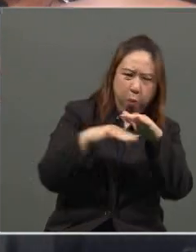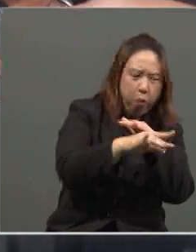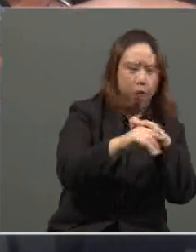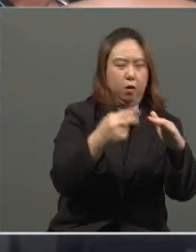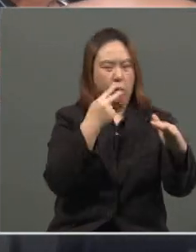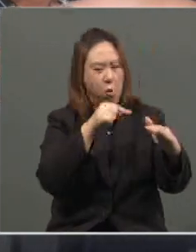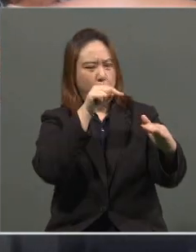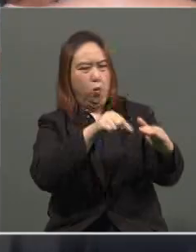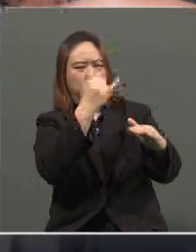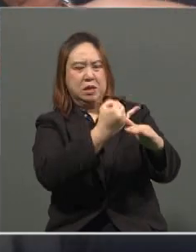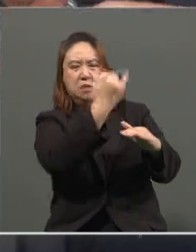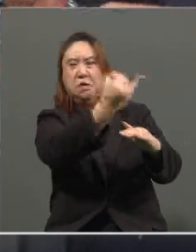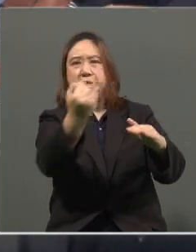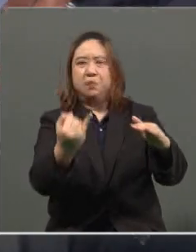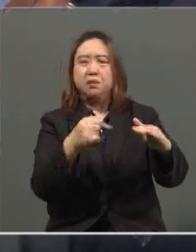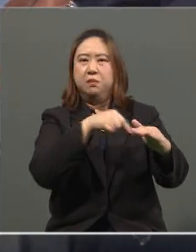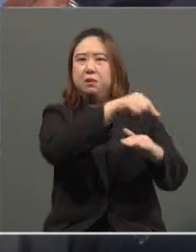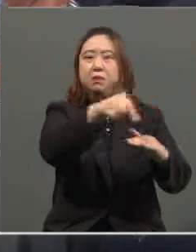ไรต่างซึ่งก็จะ